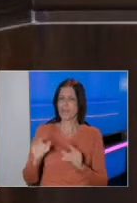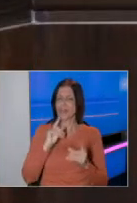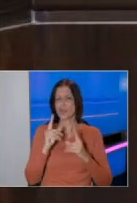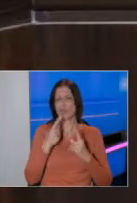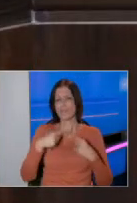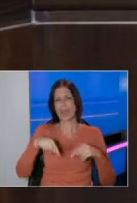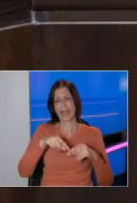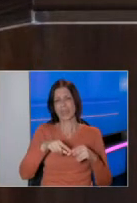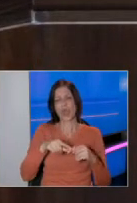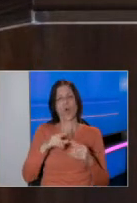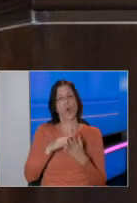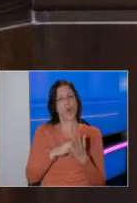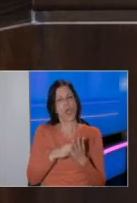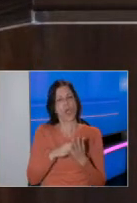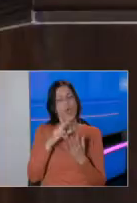החוקה, חוק ומשפט.